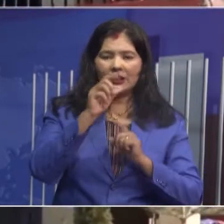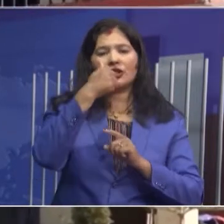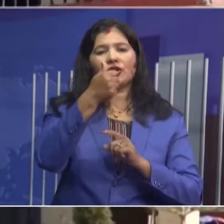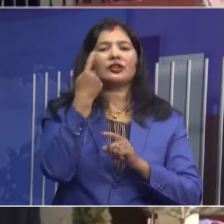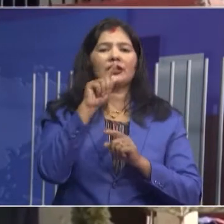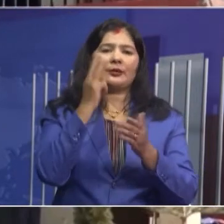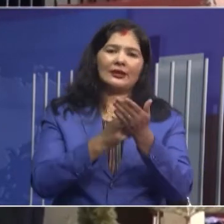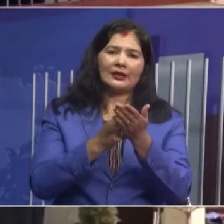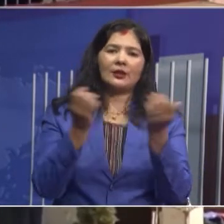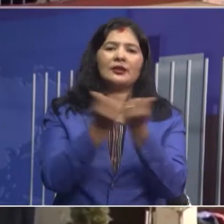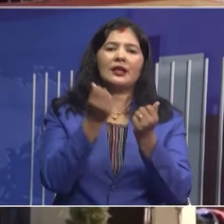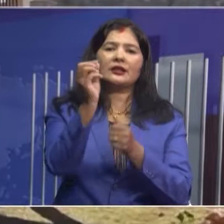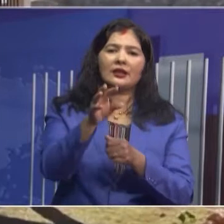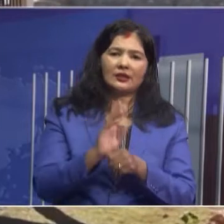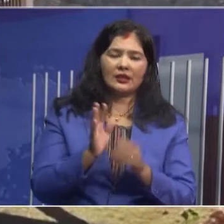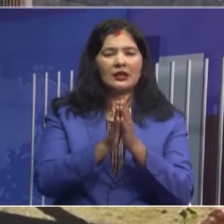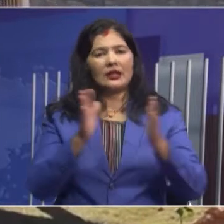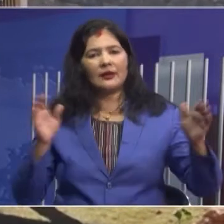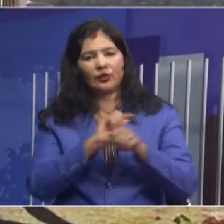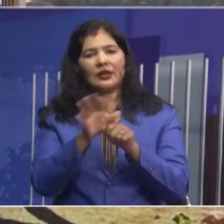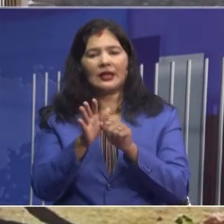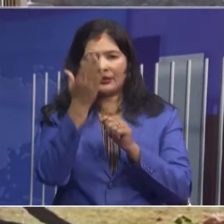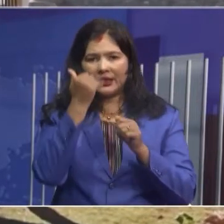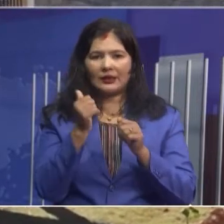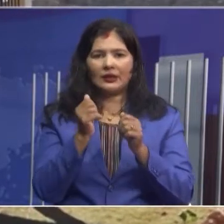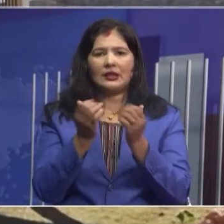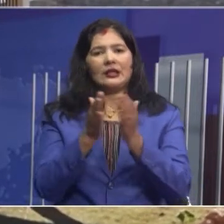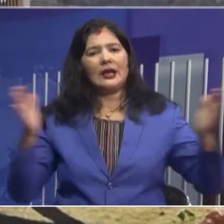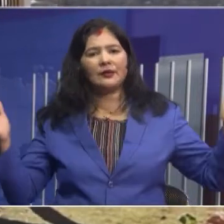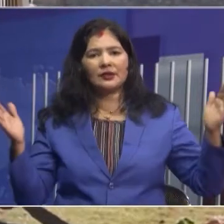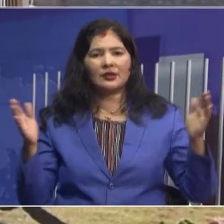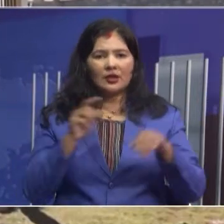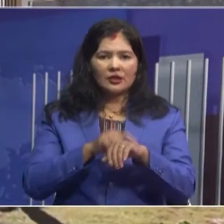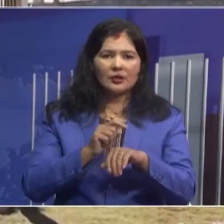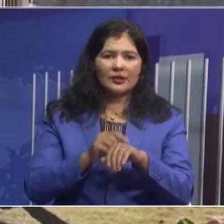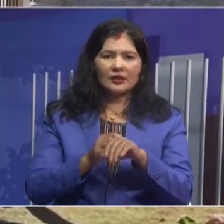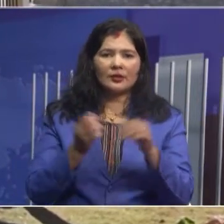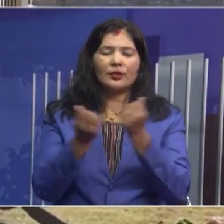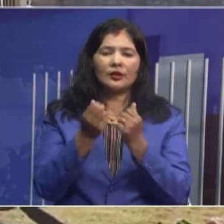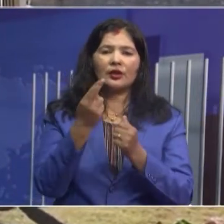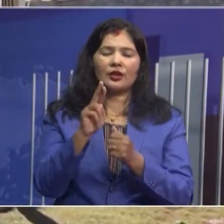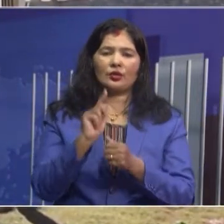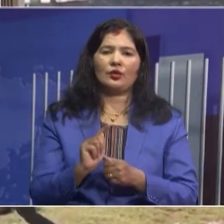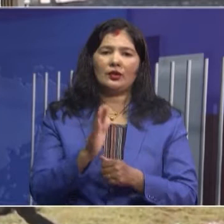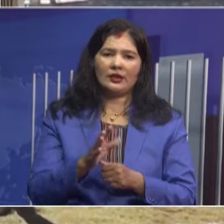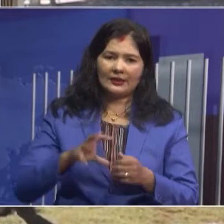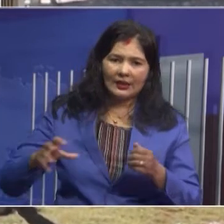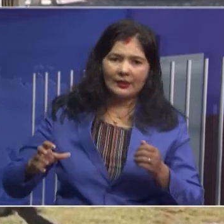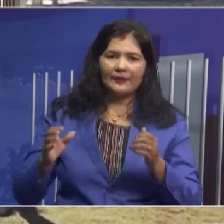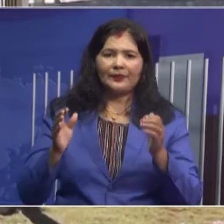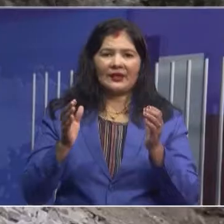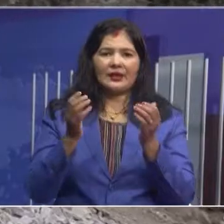कारण लामो समयसम्म विद्यालय बन्द रहेकाले विद्यार्थीको पढाइ प्रभावित भएको भन्दै स्थानीय तहले बिदा